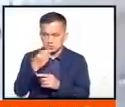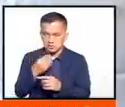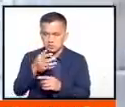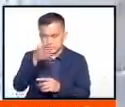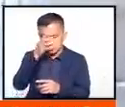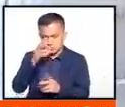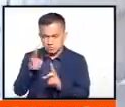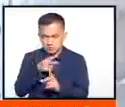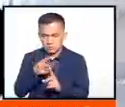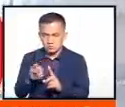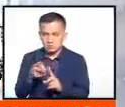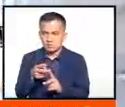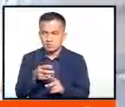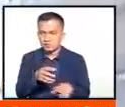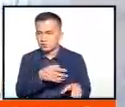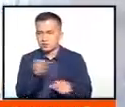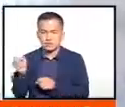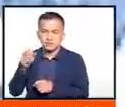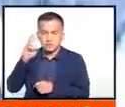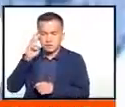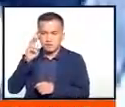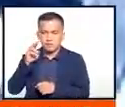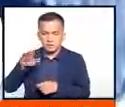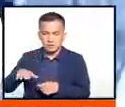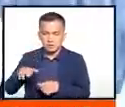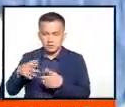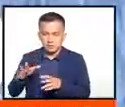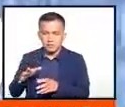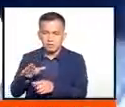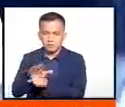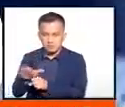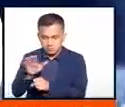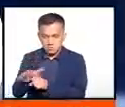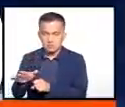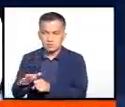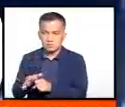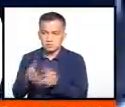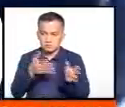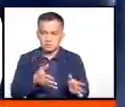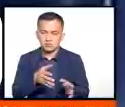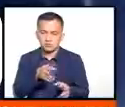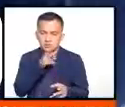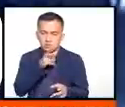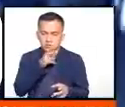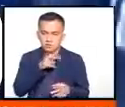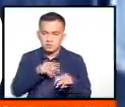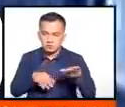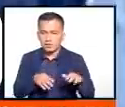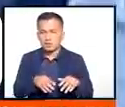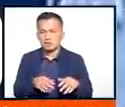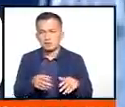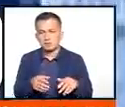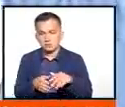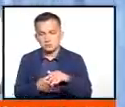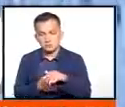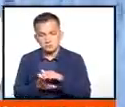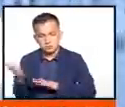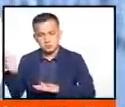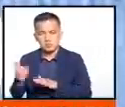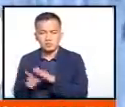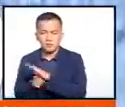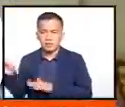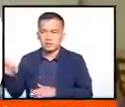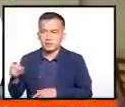ng biktima ng tangayin ni Viquera ang bata. Pagkatapos gawa ng kahalayan, iniwan ng sospek ang bata sa katumakas. Itong si